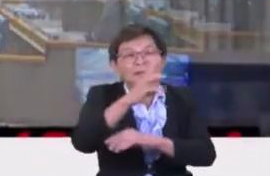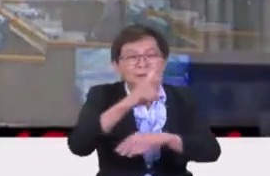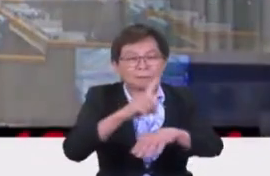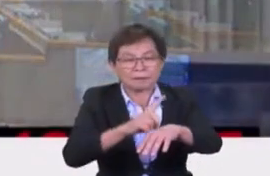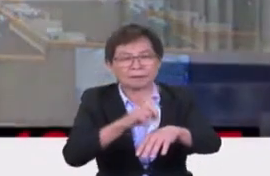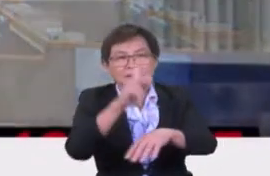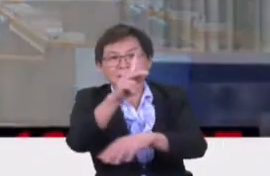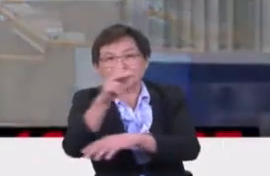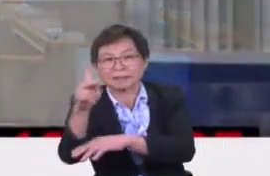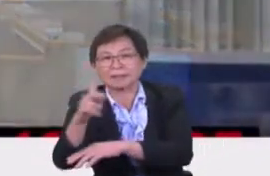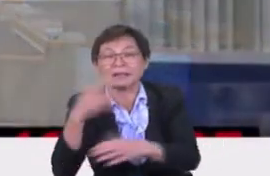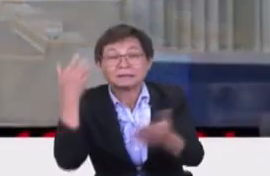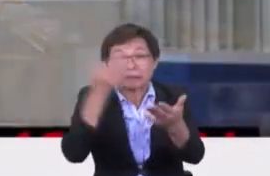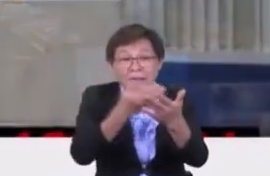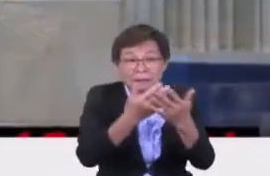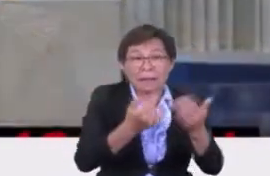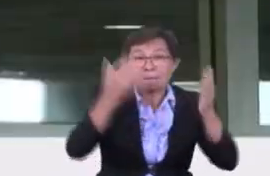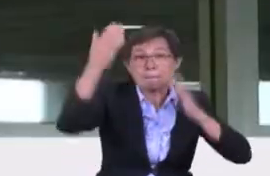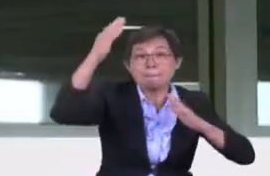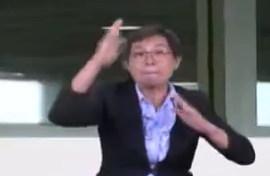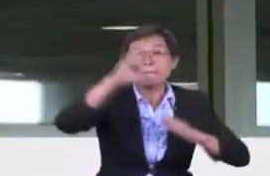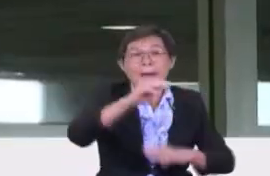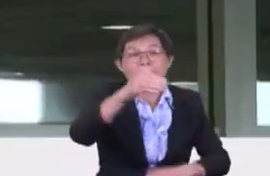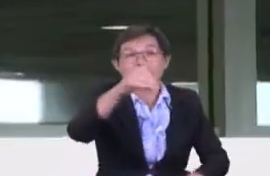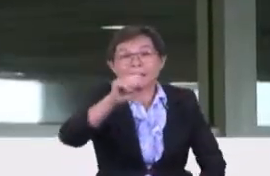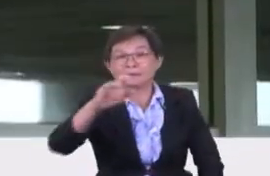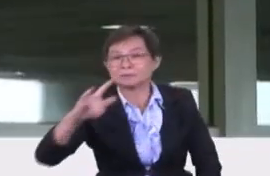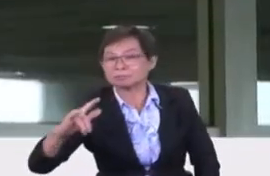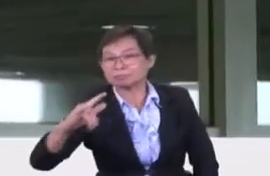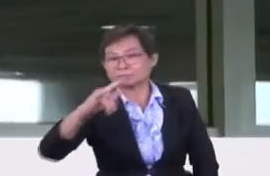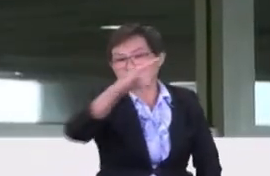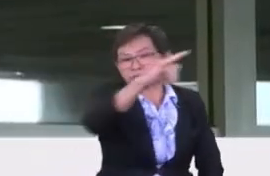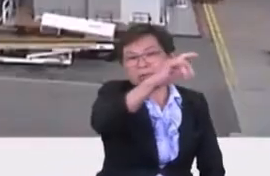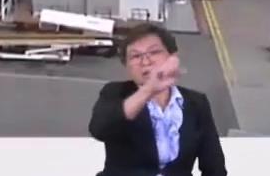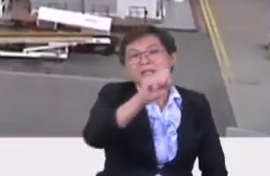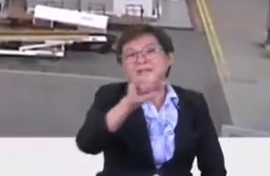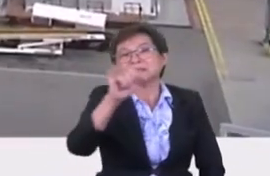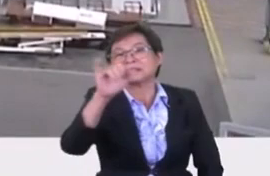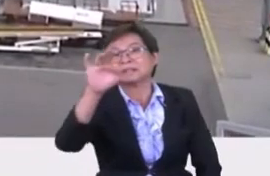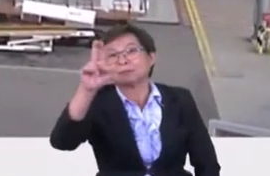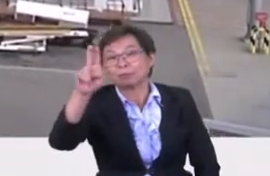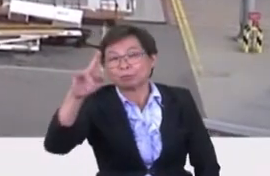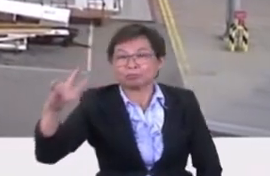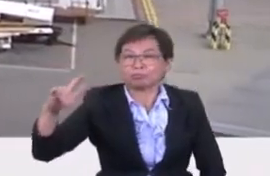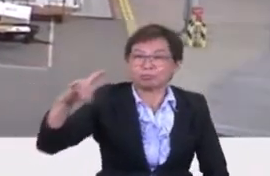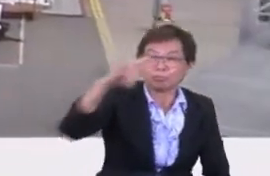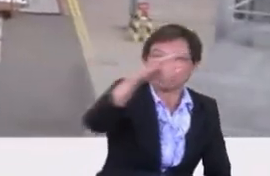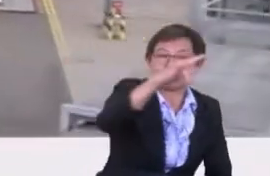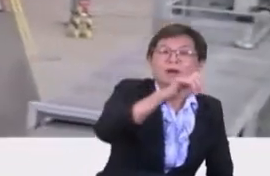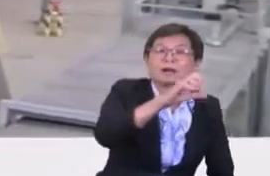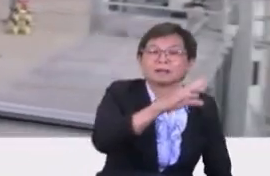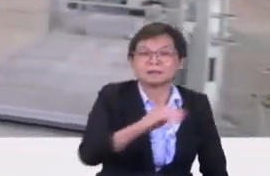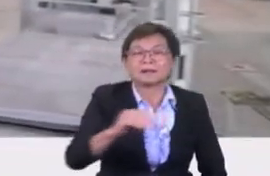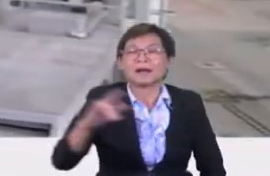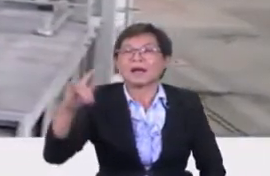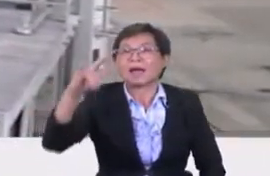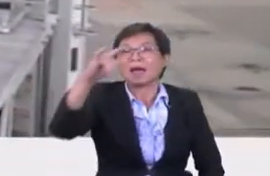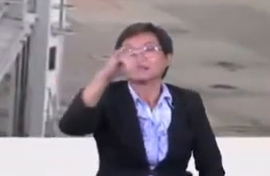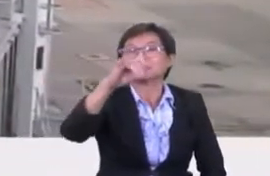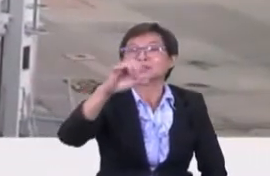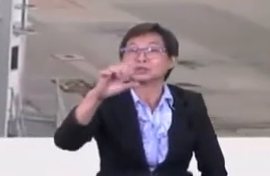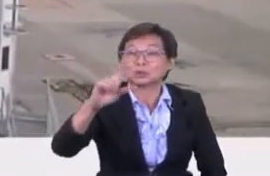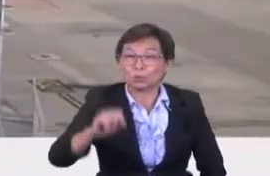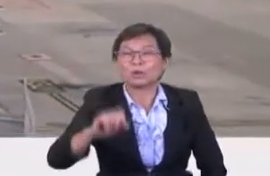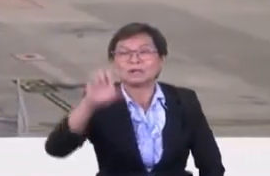Kinabalu setakat ini Malaysia Airlines MS sibuk fasifik cucu Ed dan esol